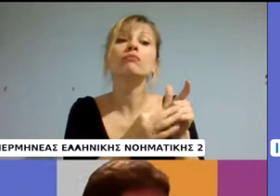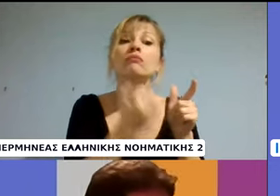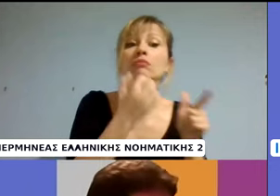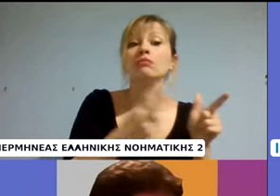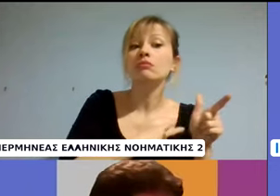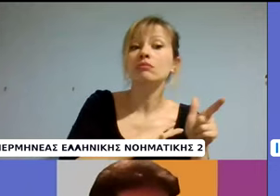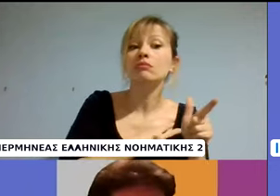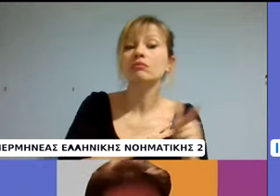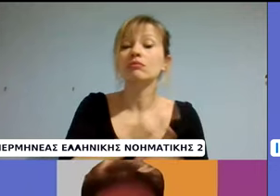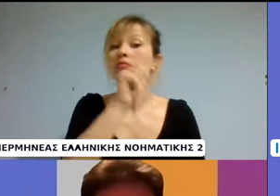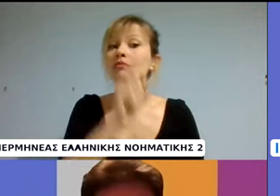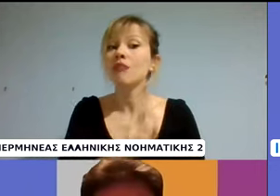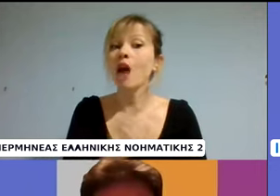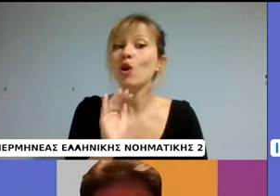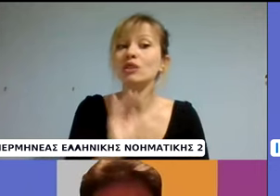Μανουσοπούλου.